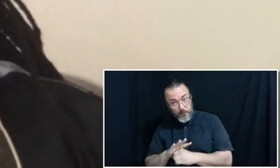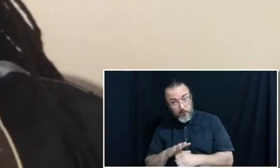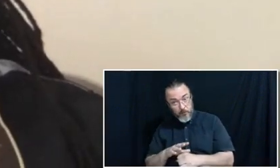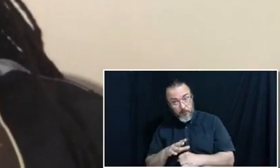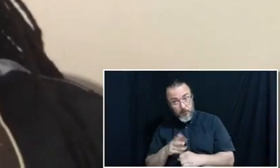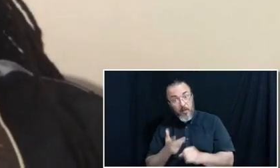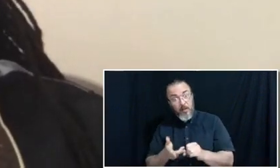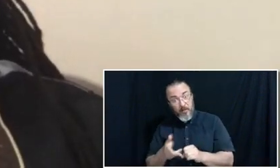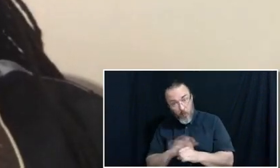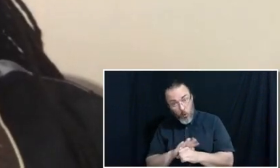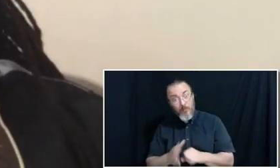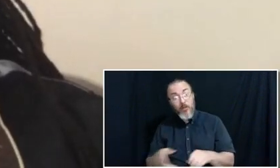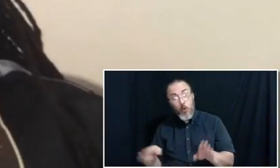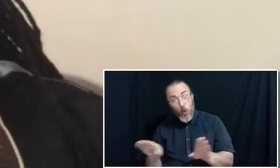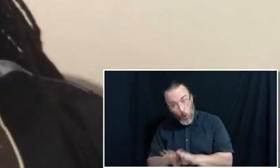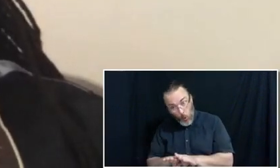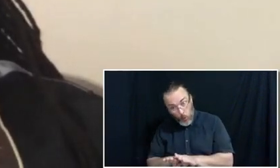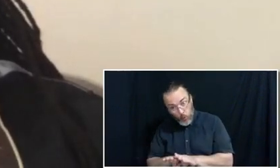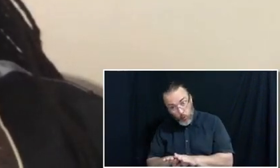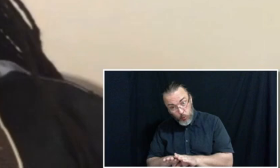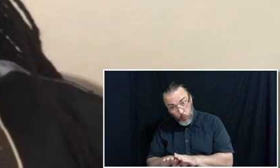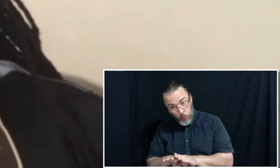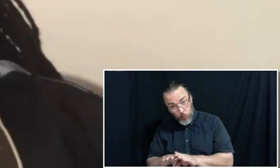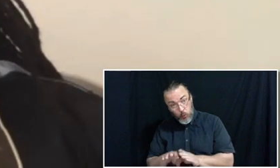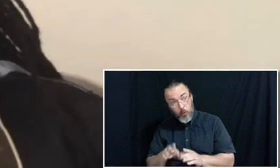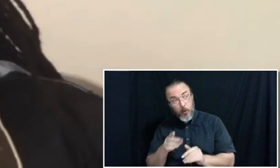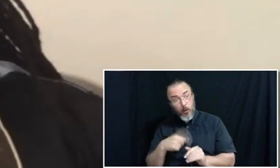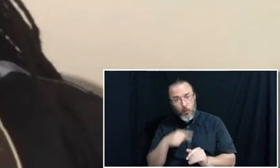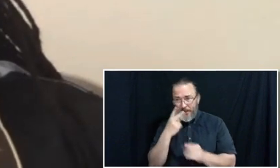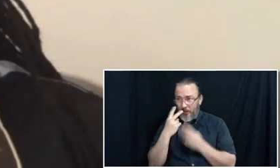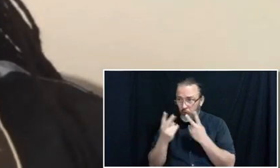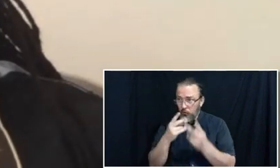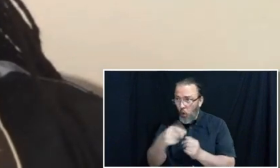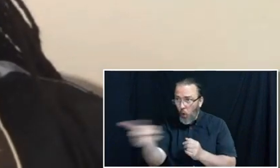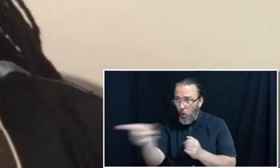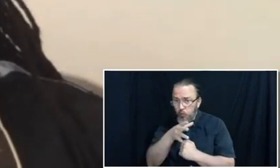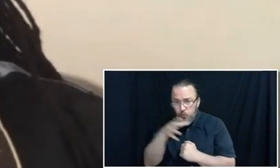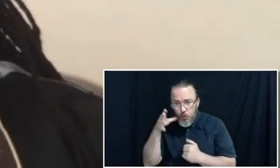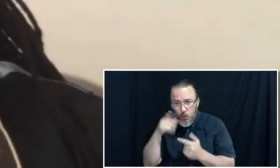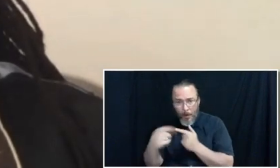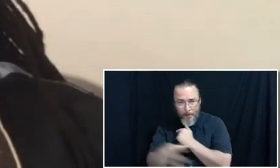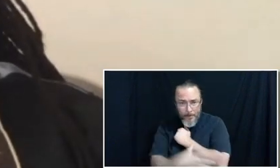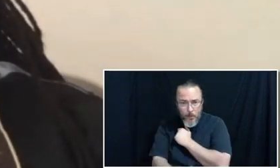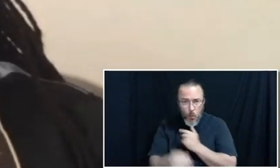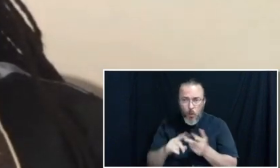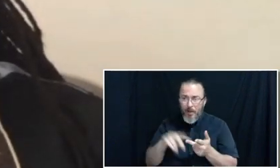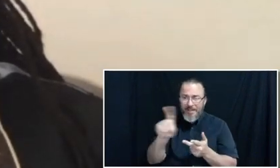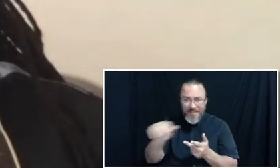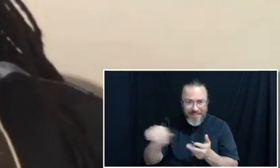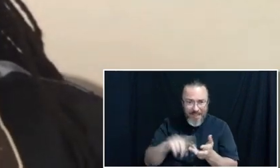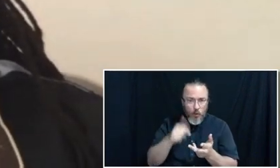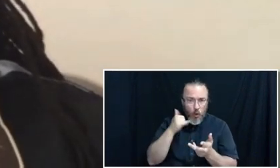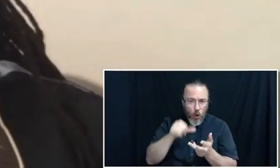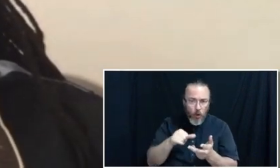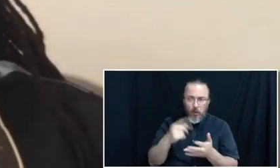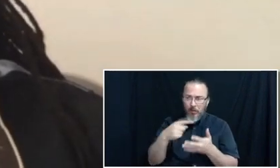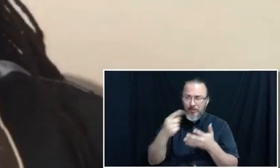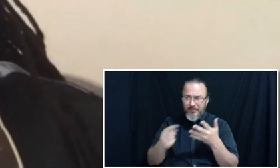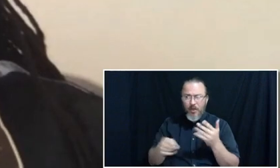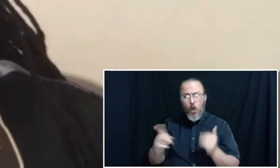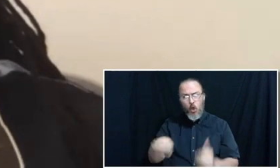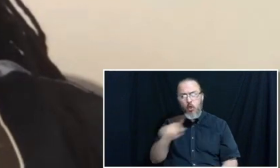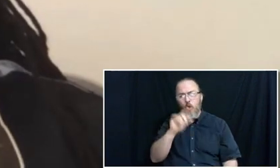de la COVID-19 qui a causé la fermeture, nous avons vu que les pauvres en milieu rural, les